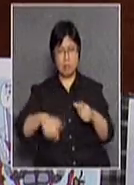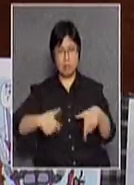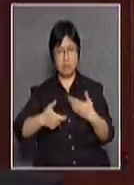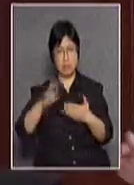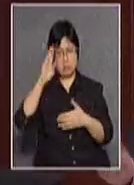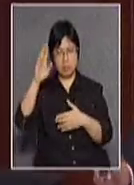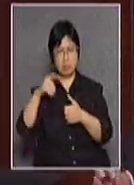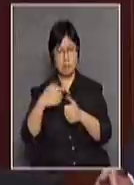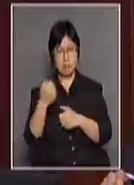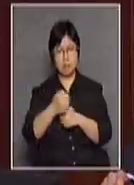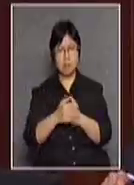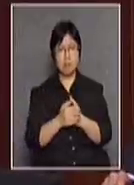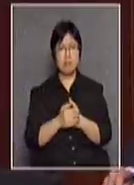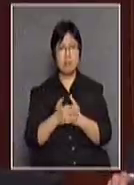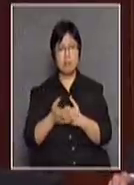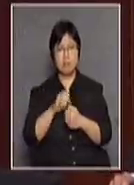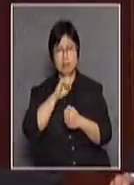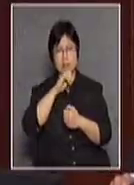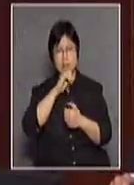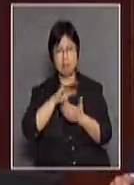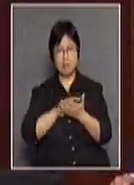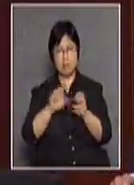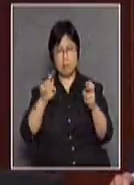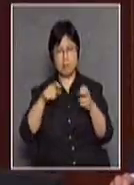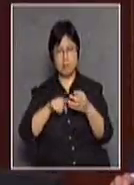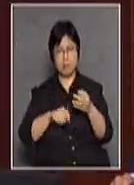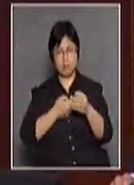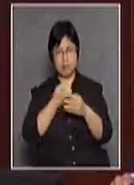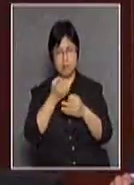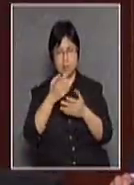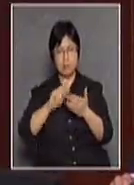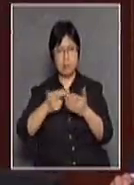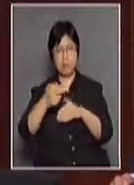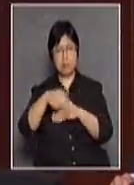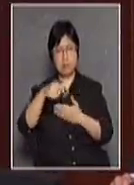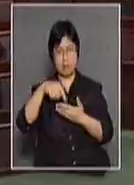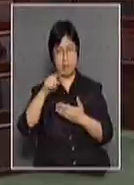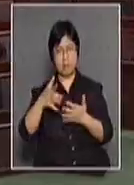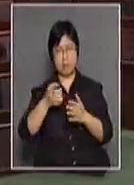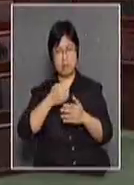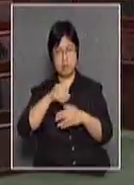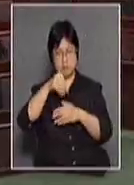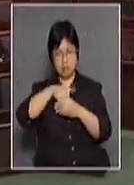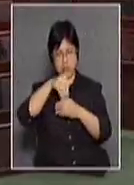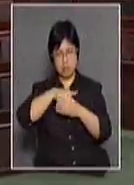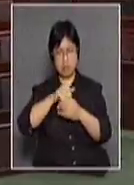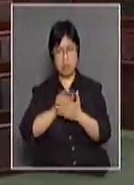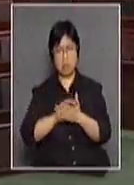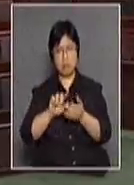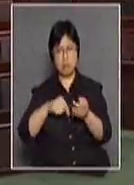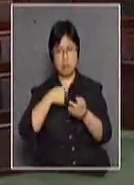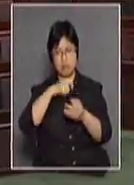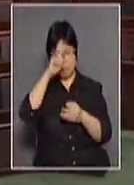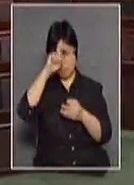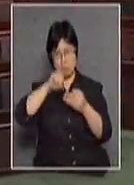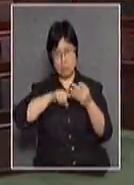席。 以上各位提出嘅待決議題係陳志全議員動議嘅修正案，予以通過。現在付諸表決。陳偉業議員要求記名